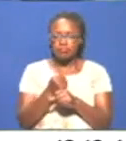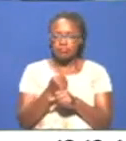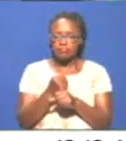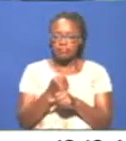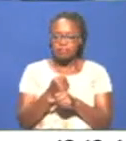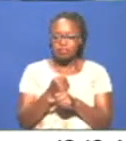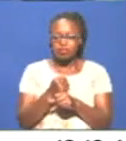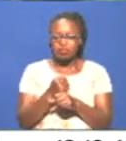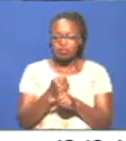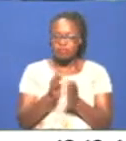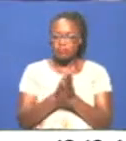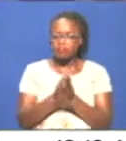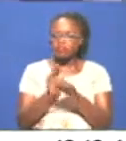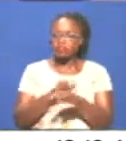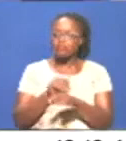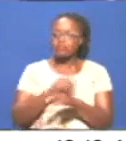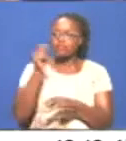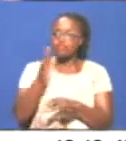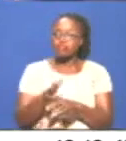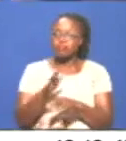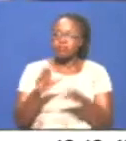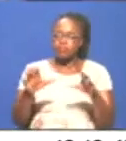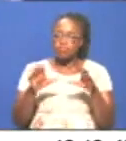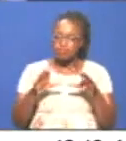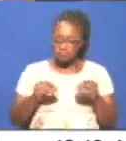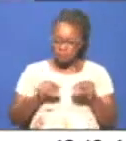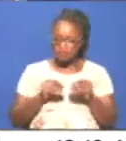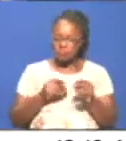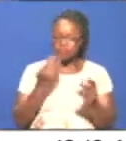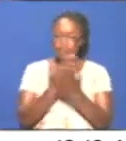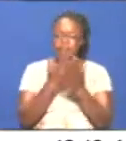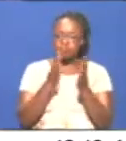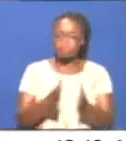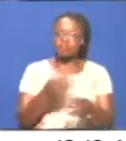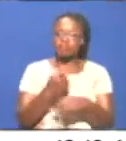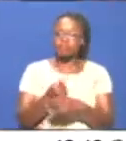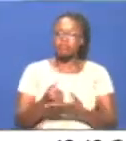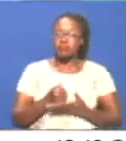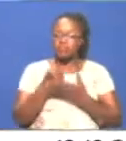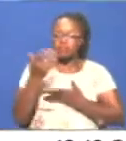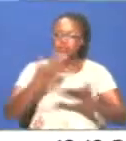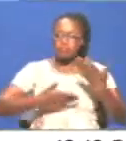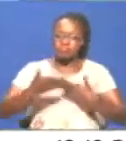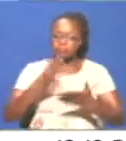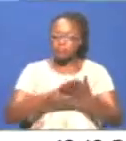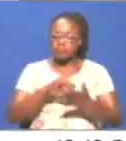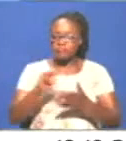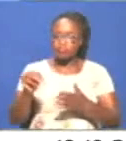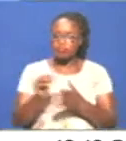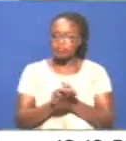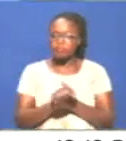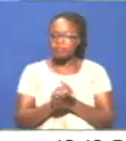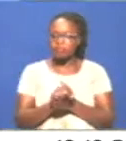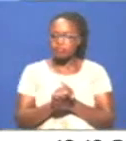huyo alitoa wito kwa Wakenya kuwakubali wafungwa na kuwasaidia kutangamana na wanajamii. I would encourage you